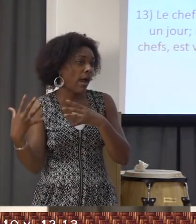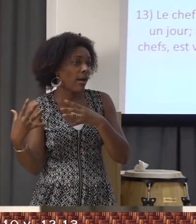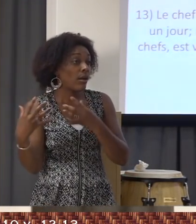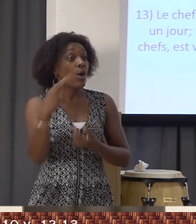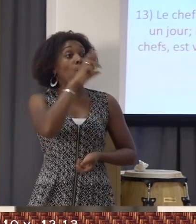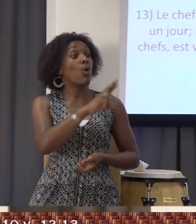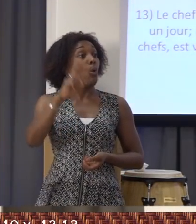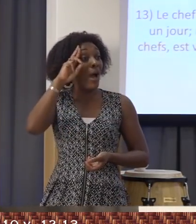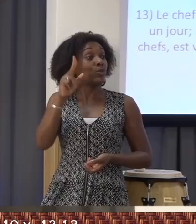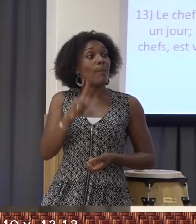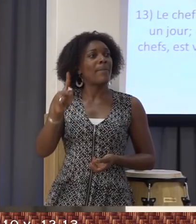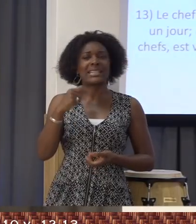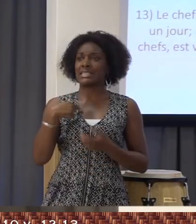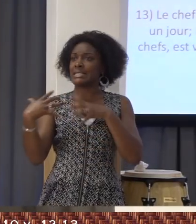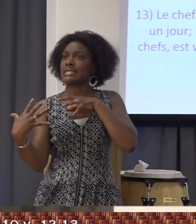de Perse m'a résisté